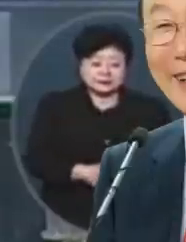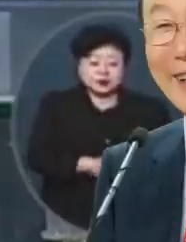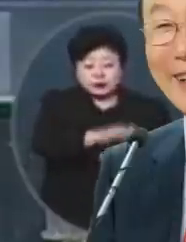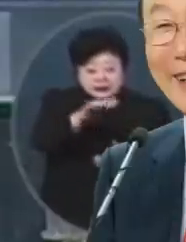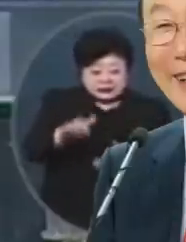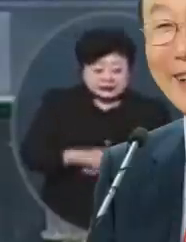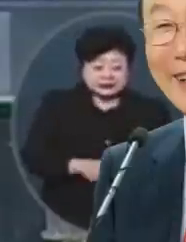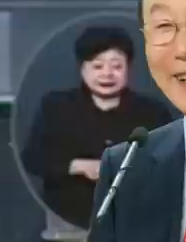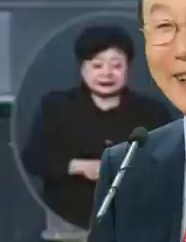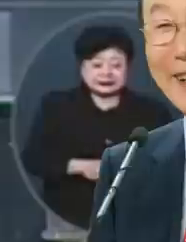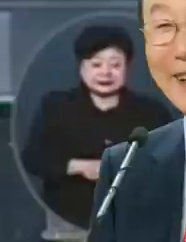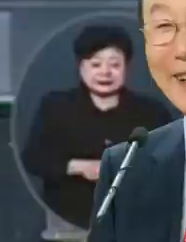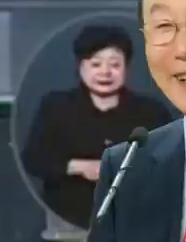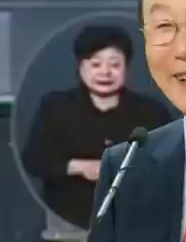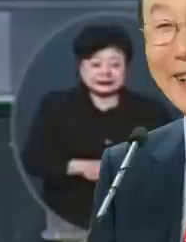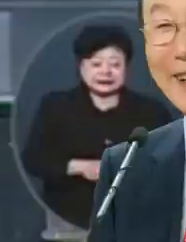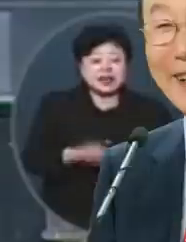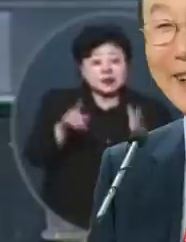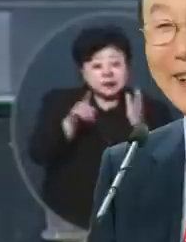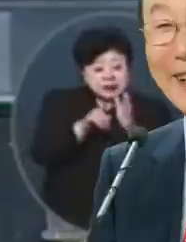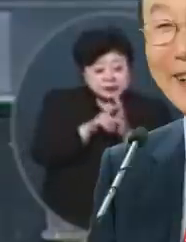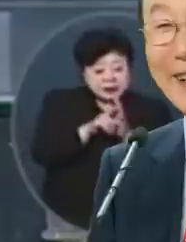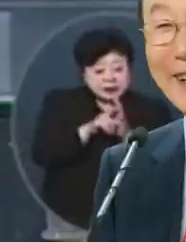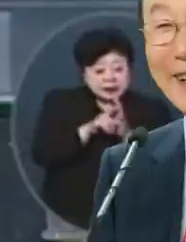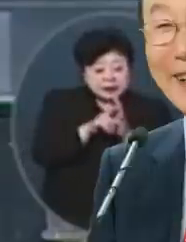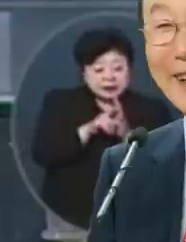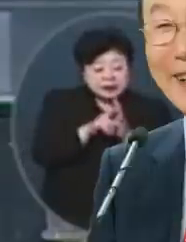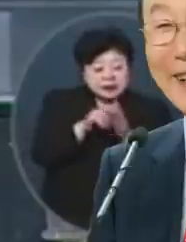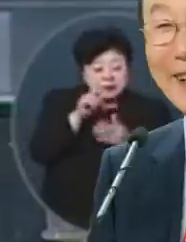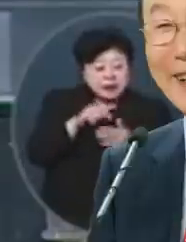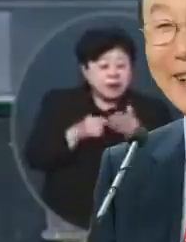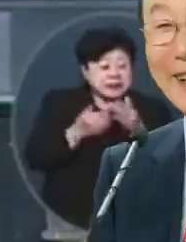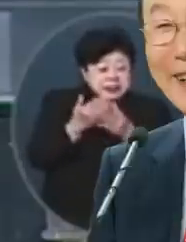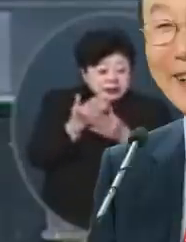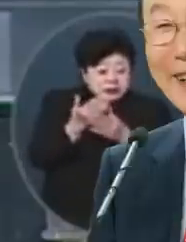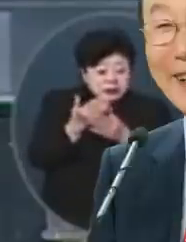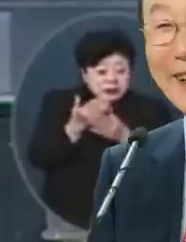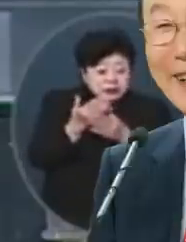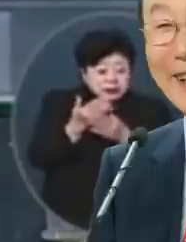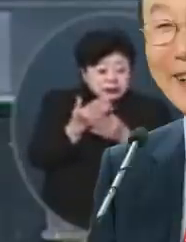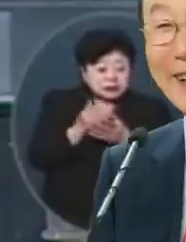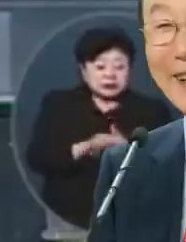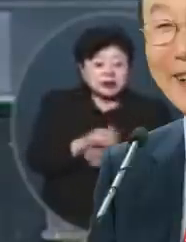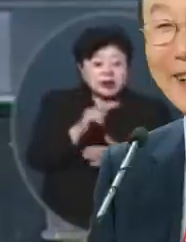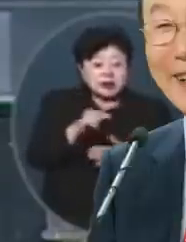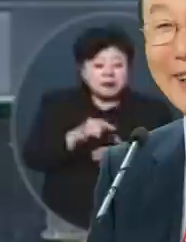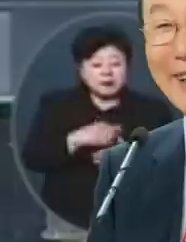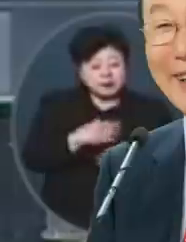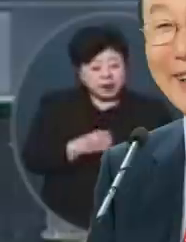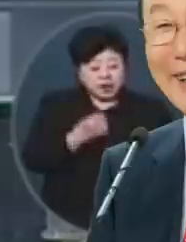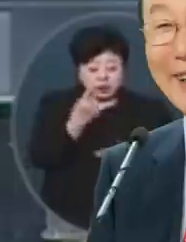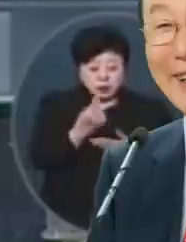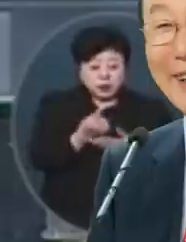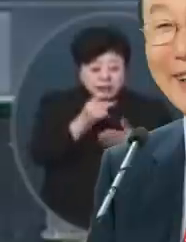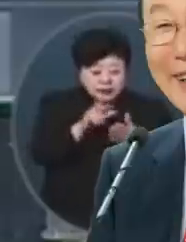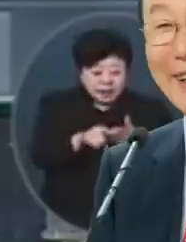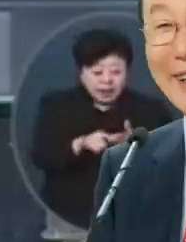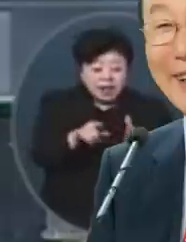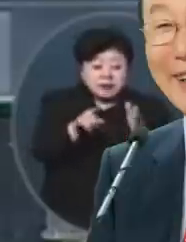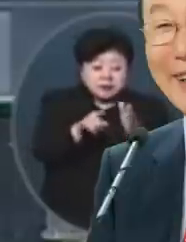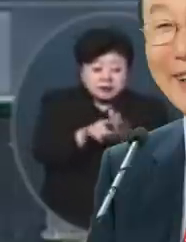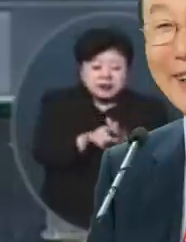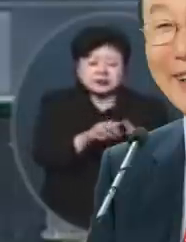우리는 믿음이 마음에 생겨서 일단 마음에 평안이 오면 그